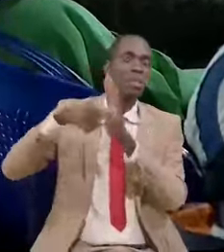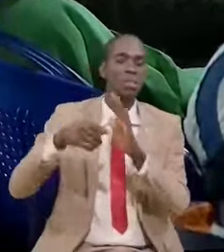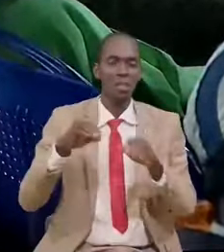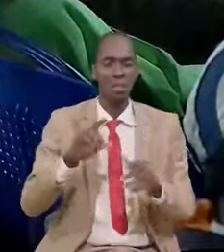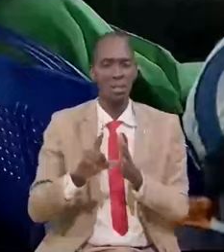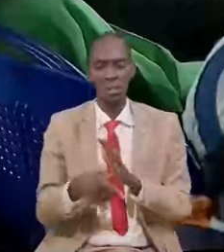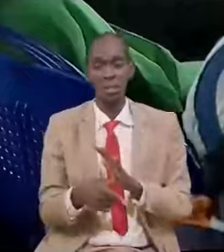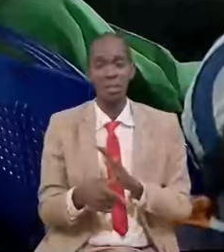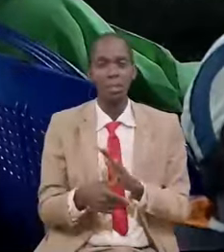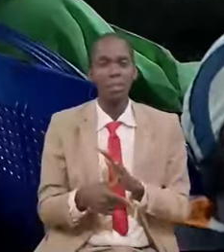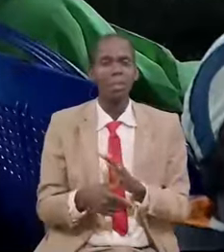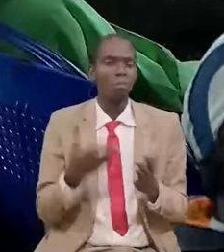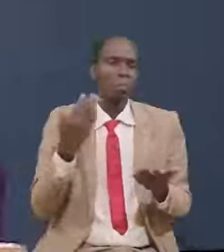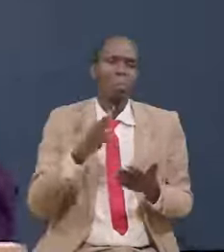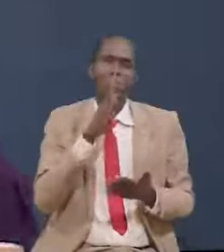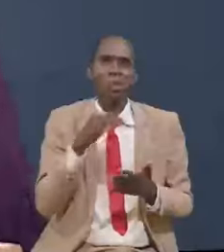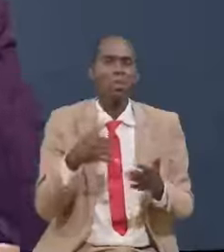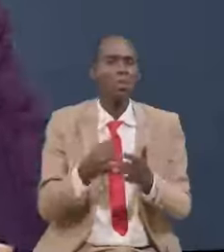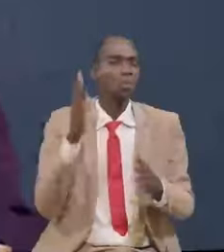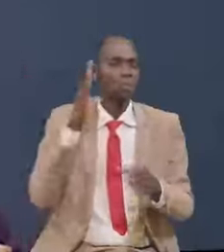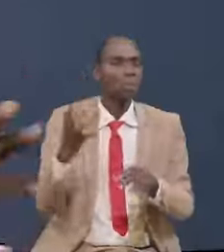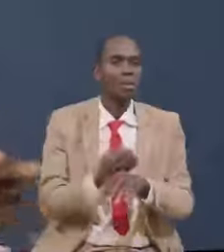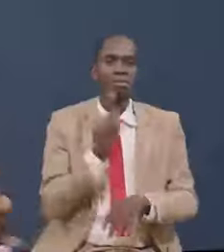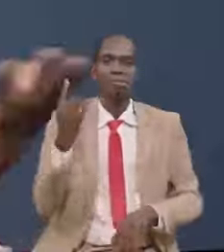futur prochain, peut-être dans l'éternité.